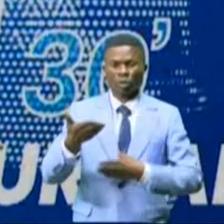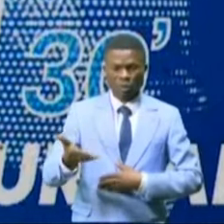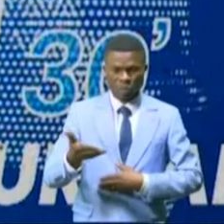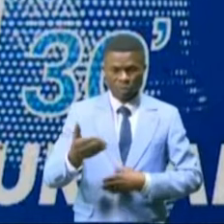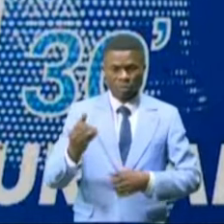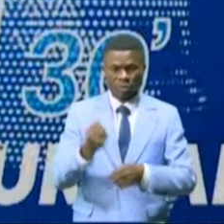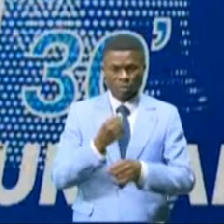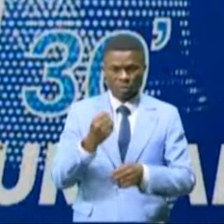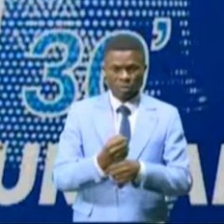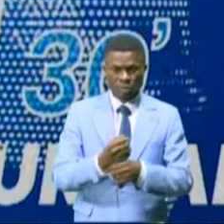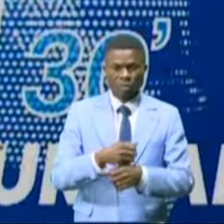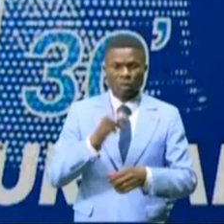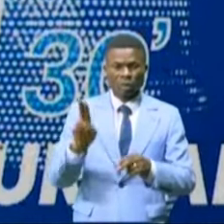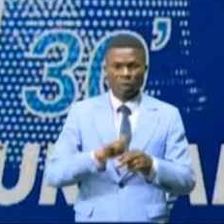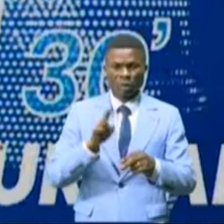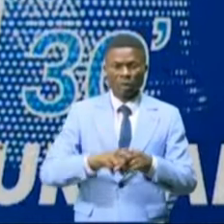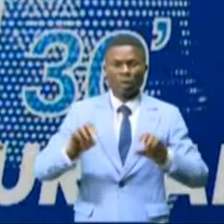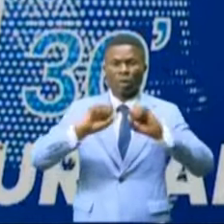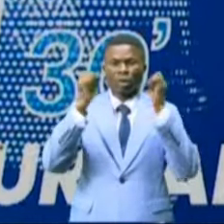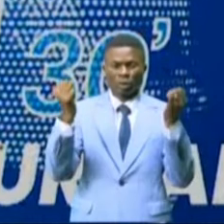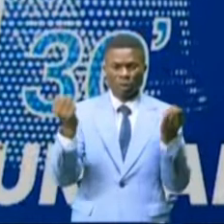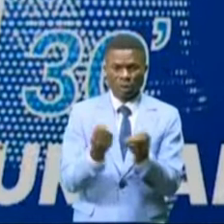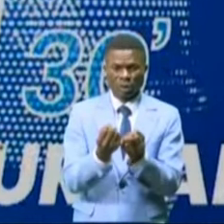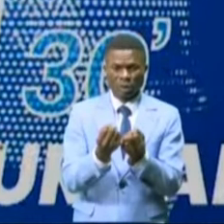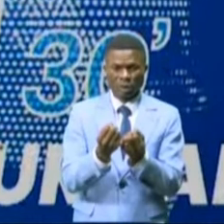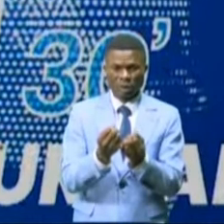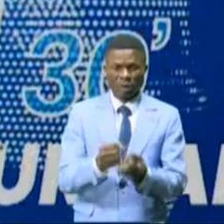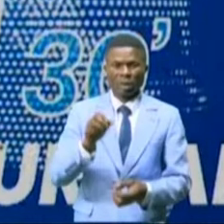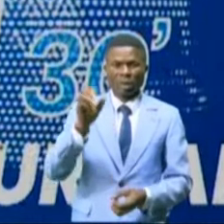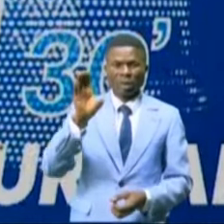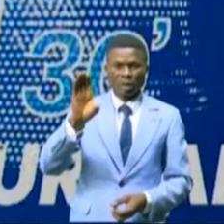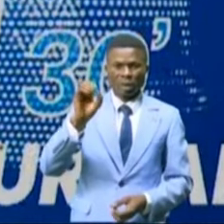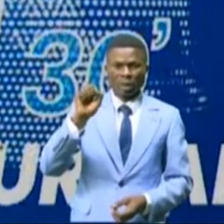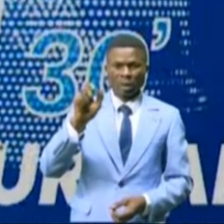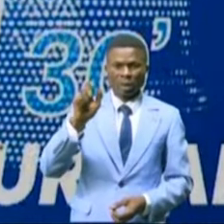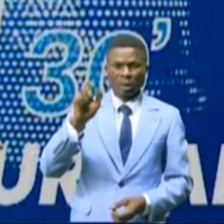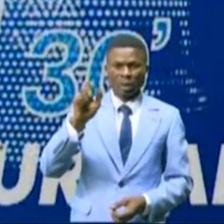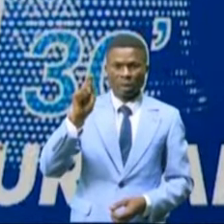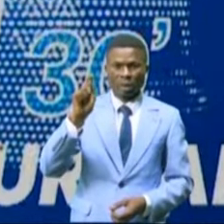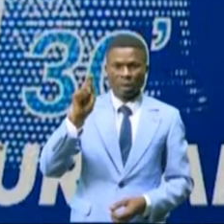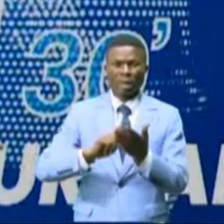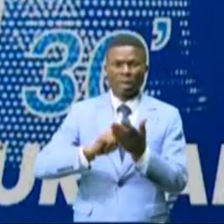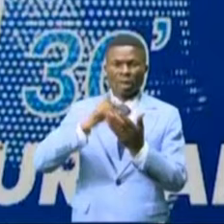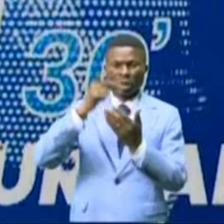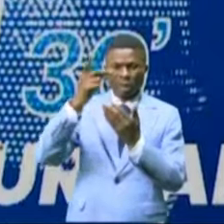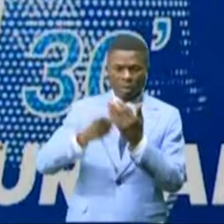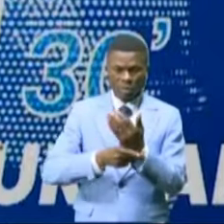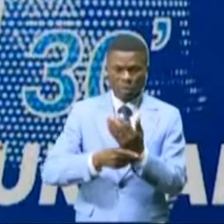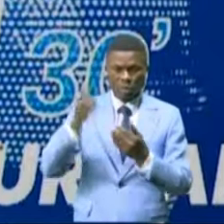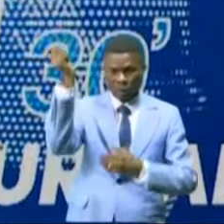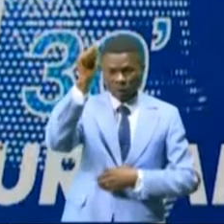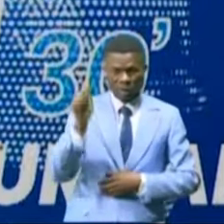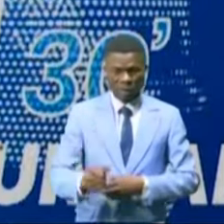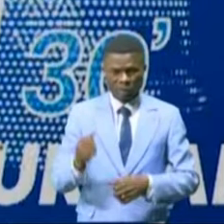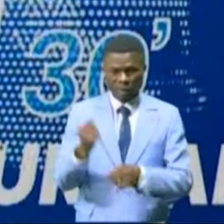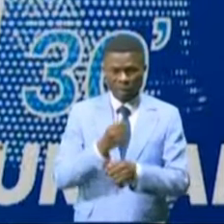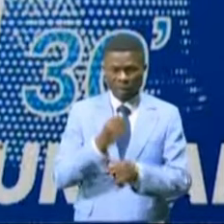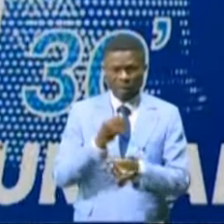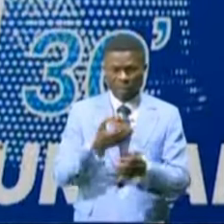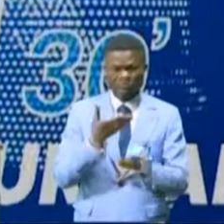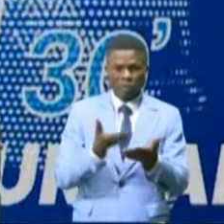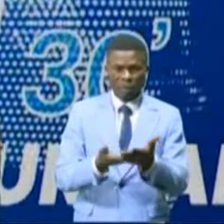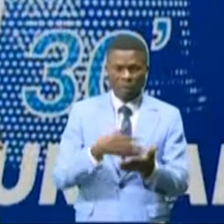des travaux qui seront exécutés par l'entreprise Cats Project Africa qui est de l'exécution, bien sûr, de